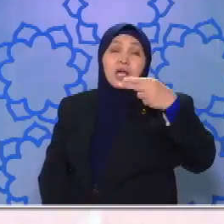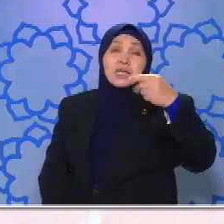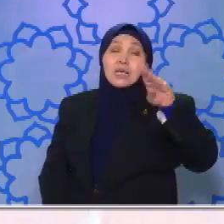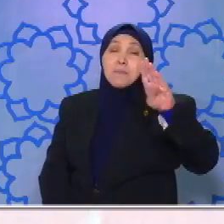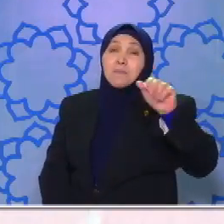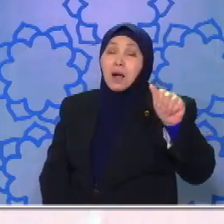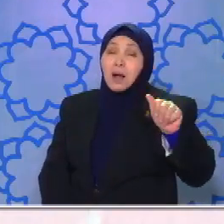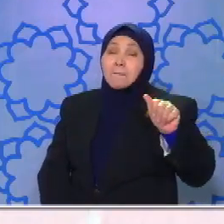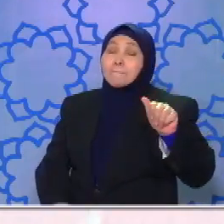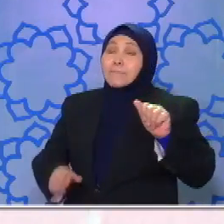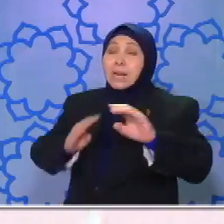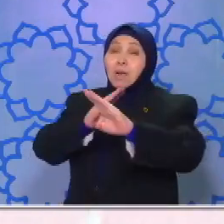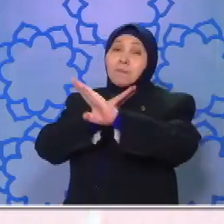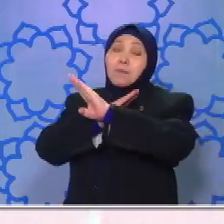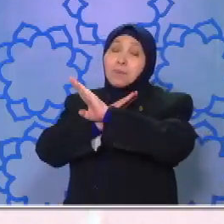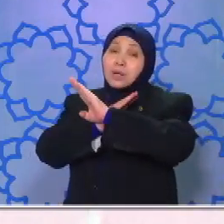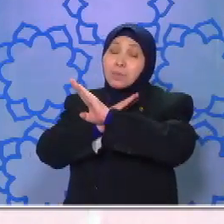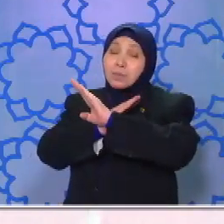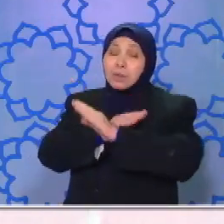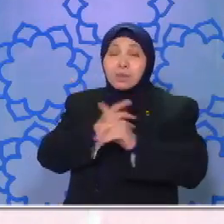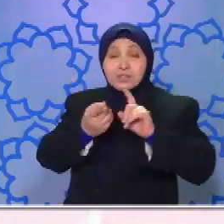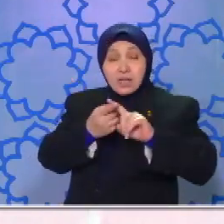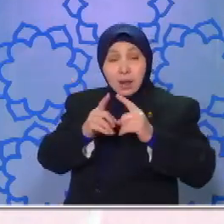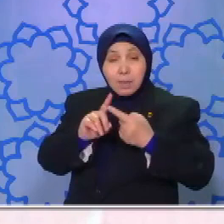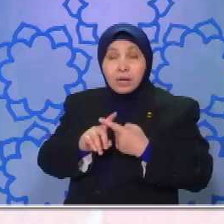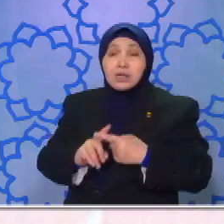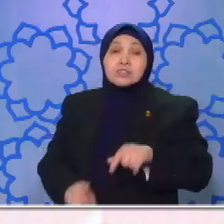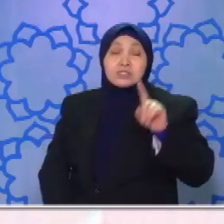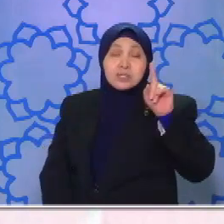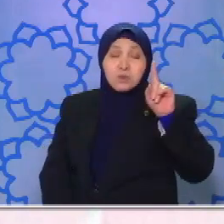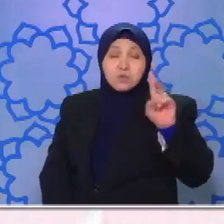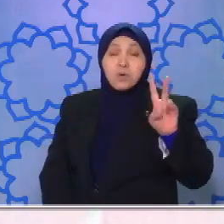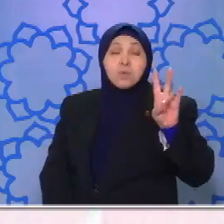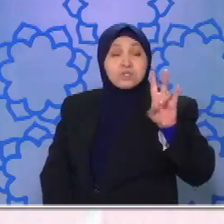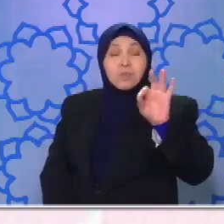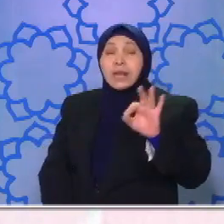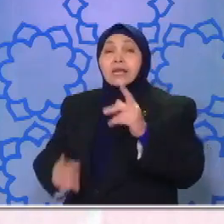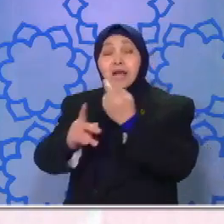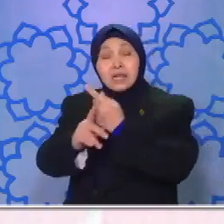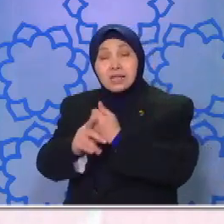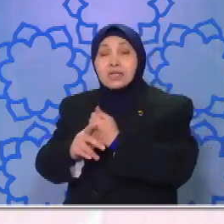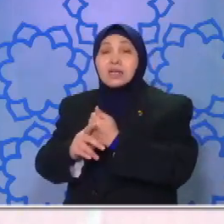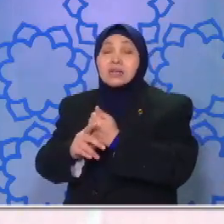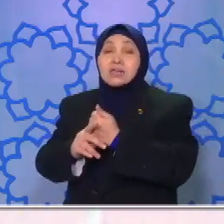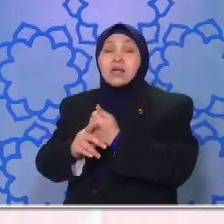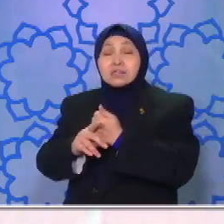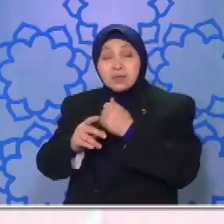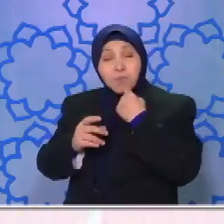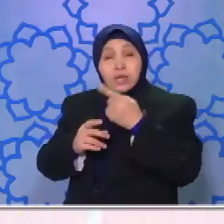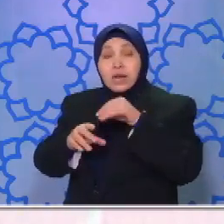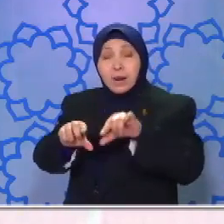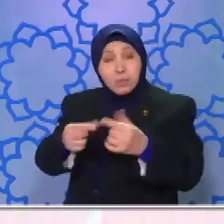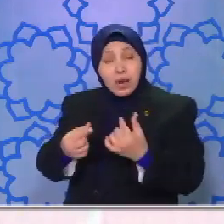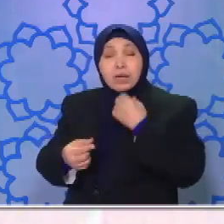melindungi, bersahabat ataupun menemankan. 97 kali disebut di dalam Al-Quran, dan inilah yang